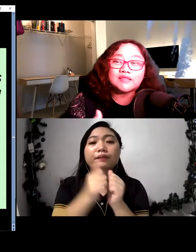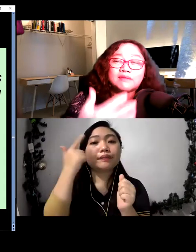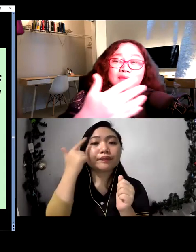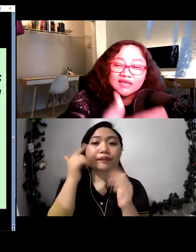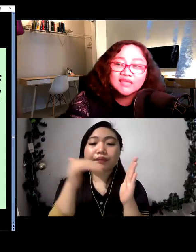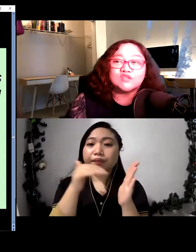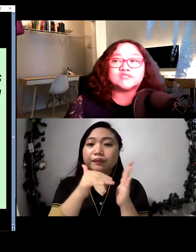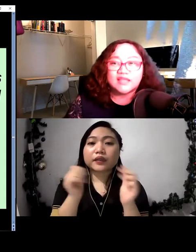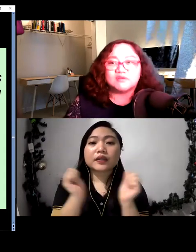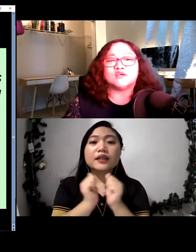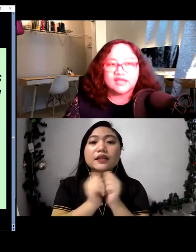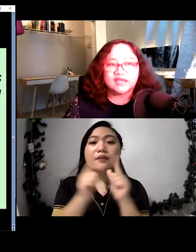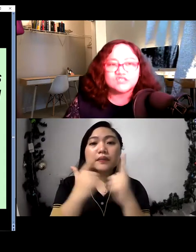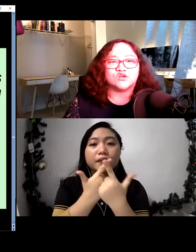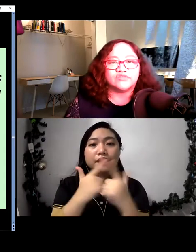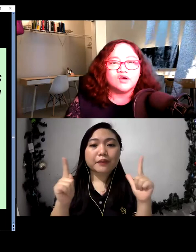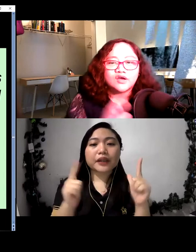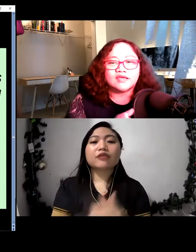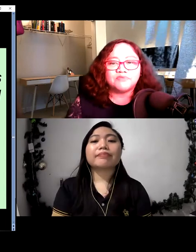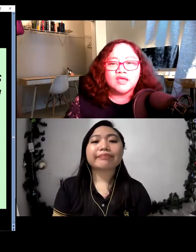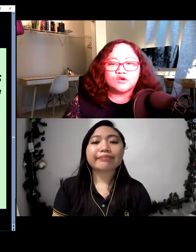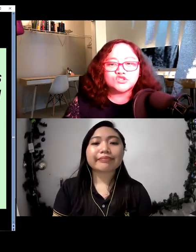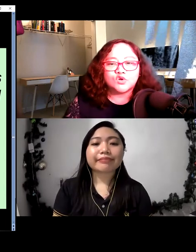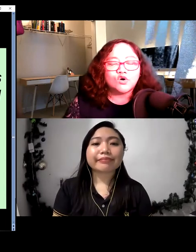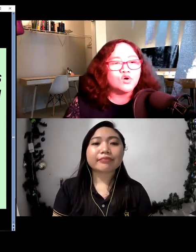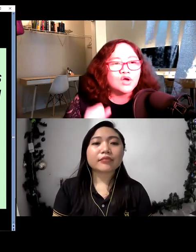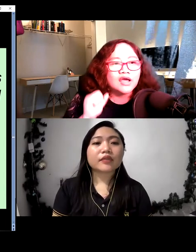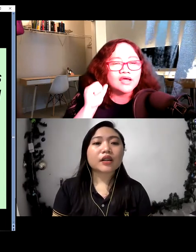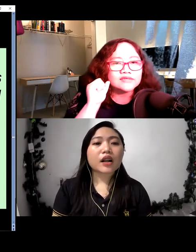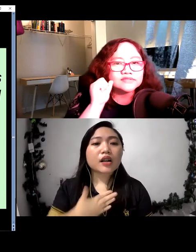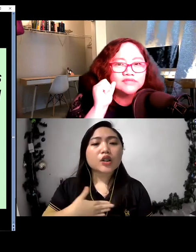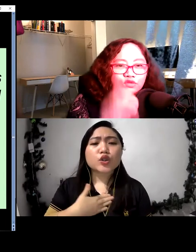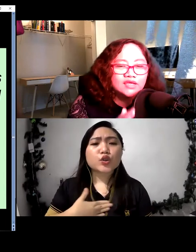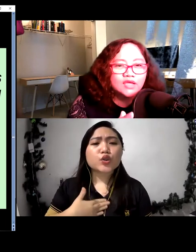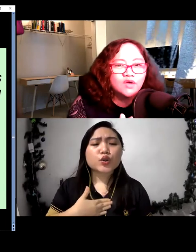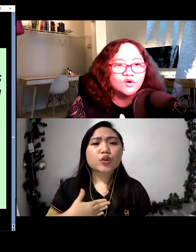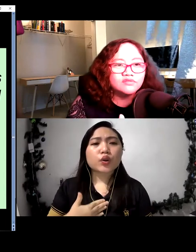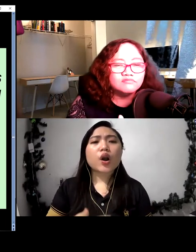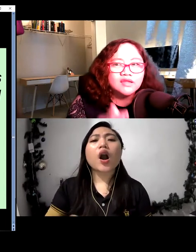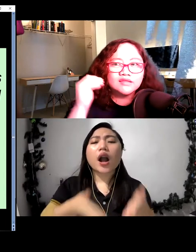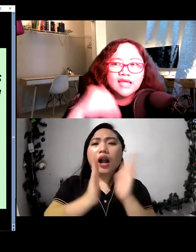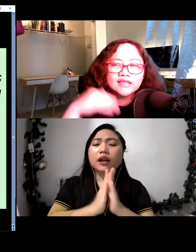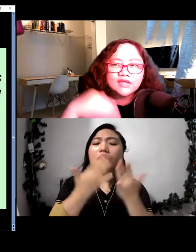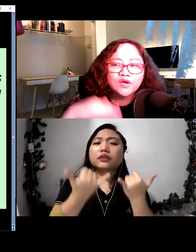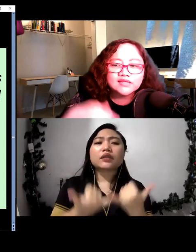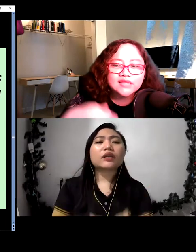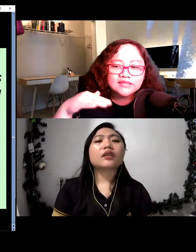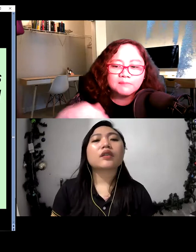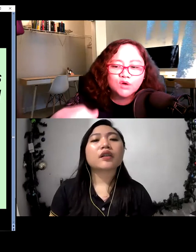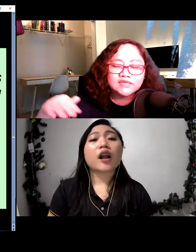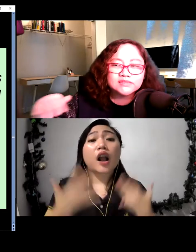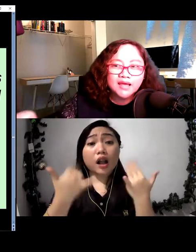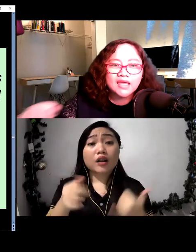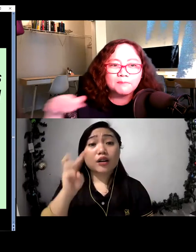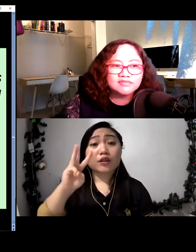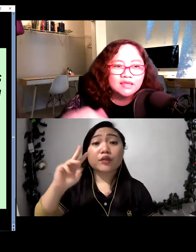pwedeng mailagay ninyo sa library collection. Okay, gusto kong tanungin kayo ngayon, dahil kayo ay nagtatrabaho